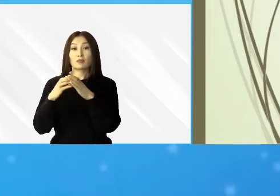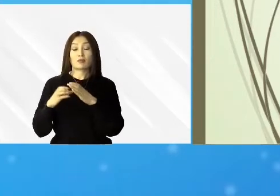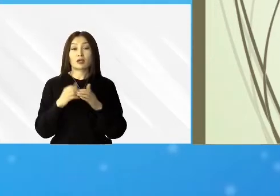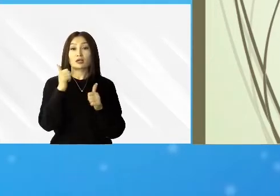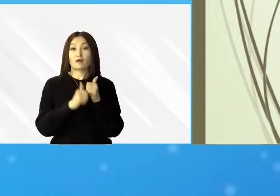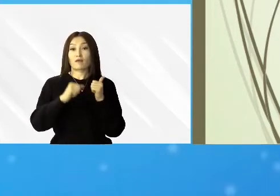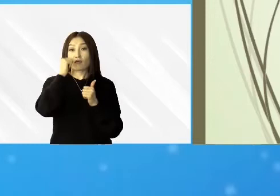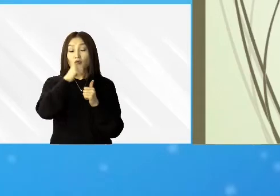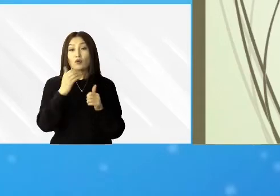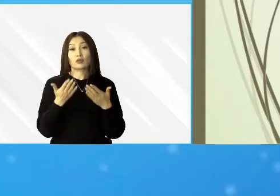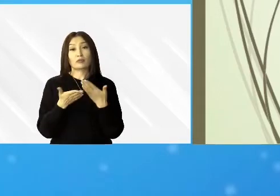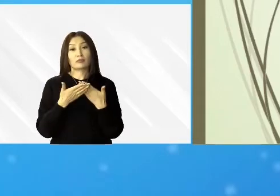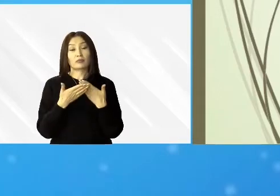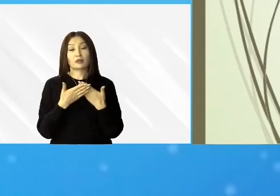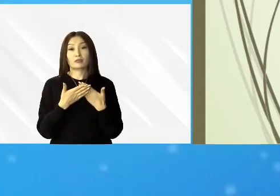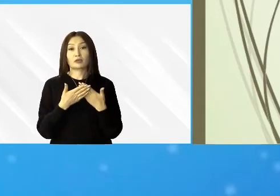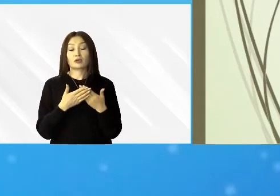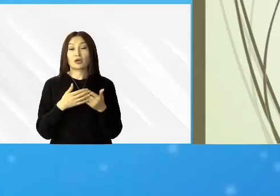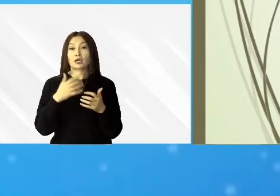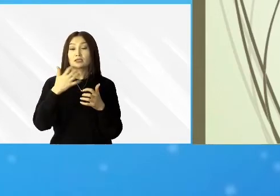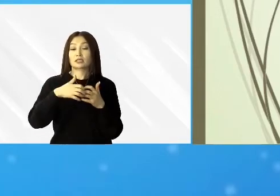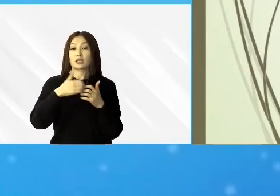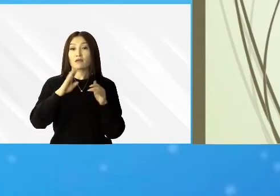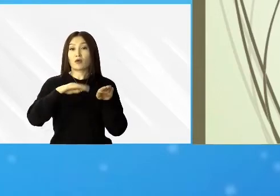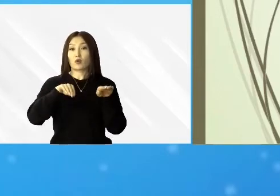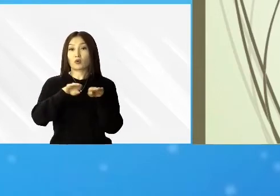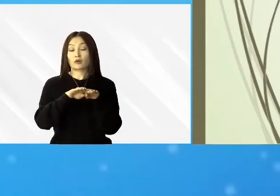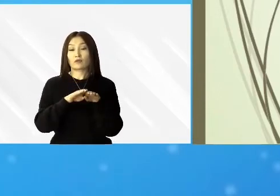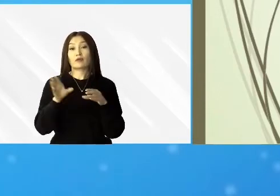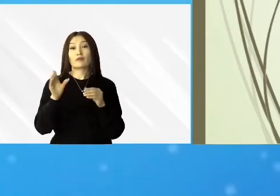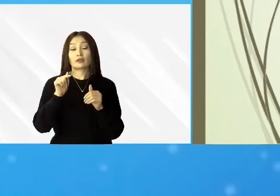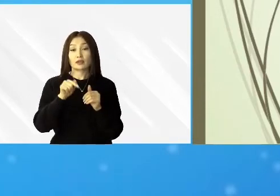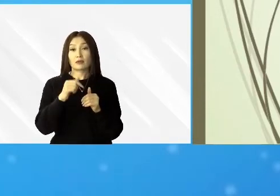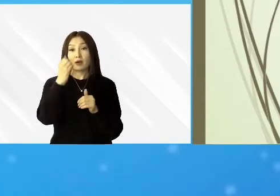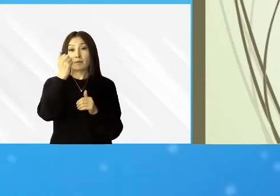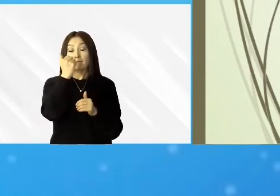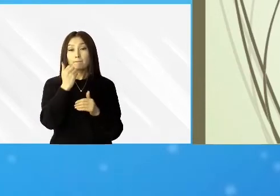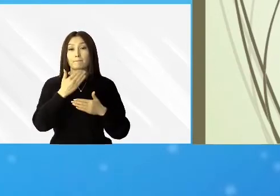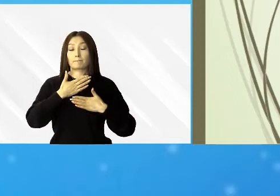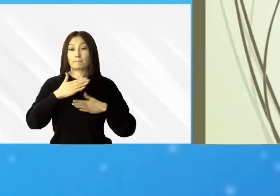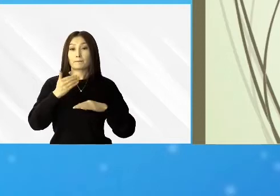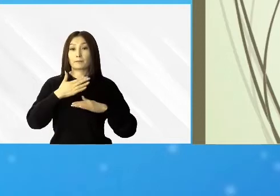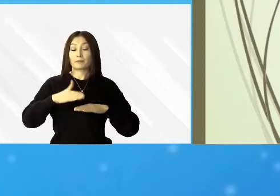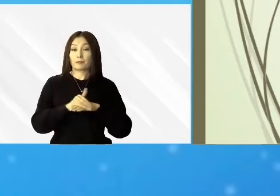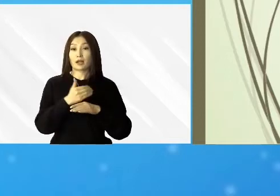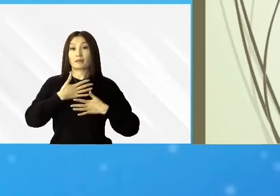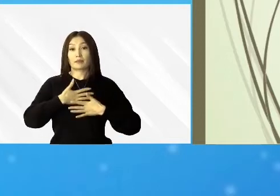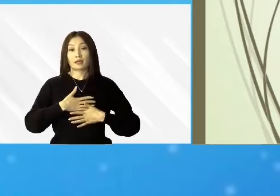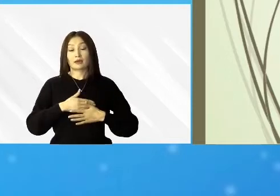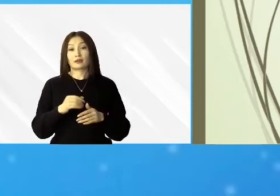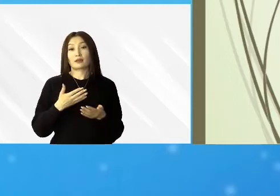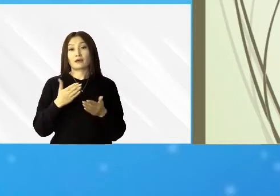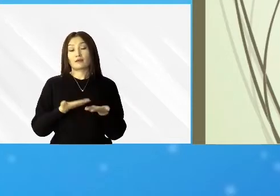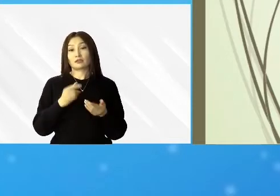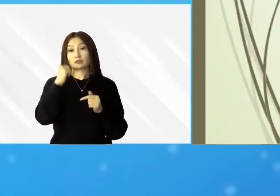год колеблется около среднего уровня. Вместе с тем, благоприятные для жизни популяции годы,